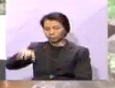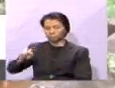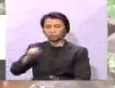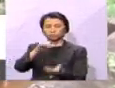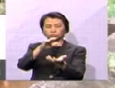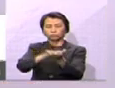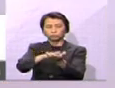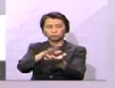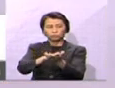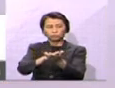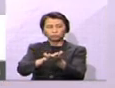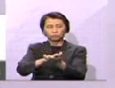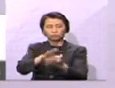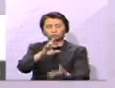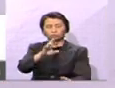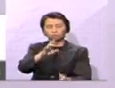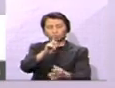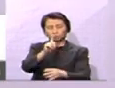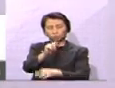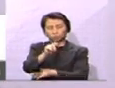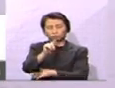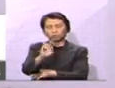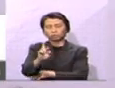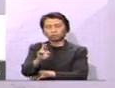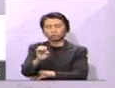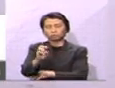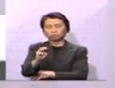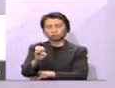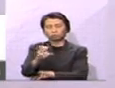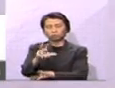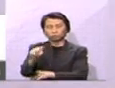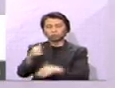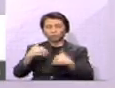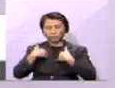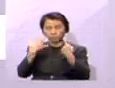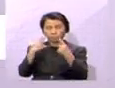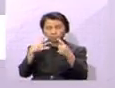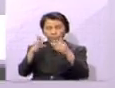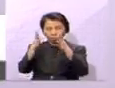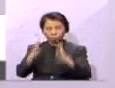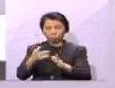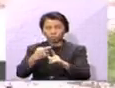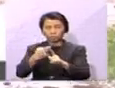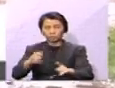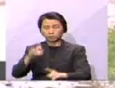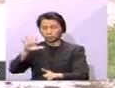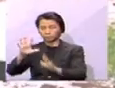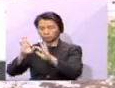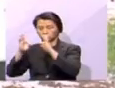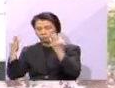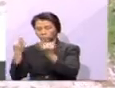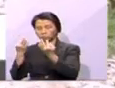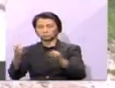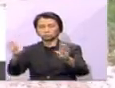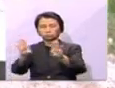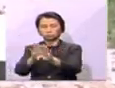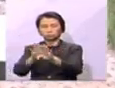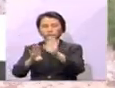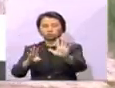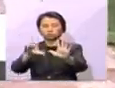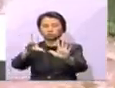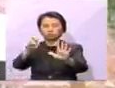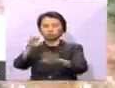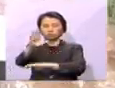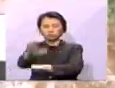sekolah kebangsaan Teluk ramunia kota tinggi yang menempatkan 14 orang daripada lima keluarga ditutup 530